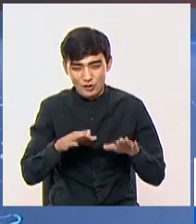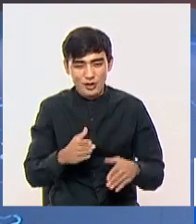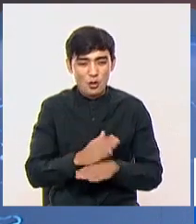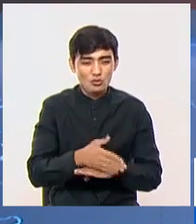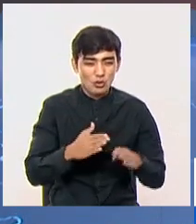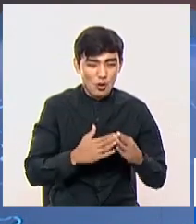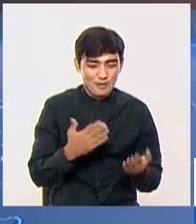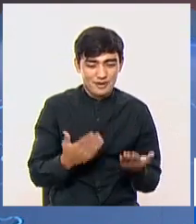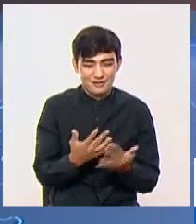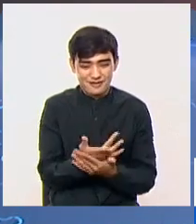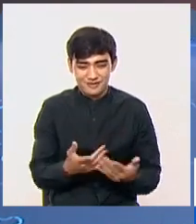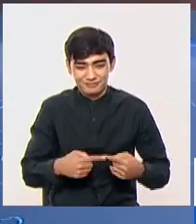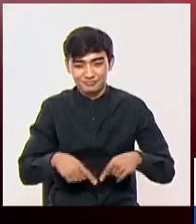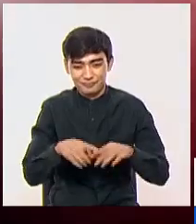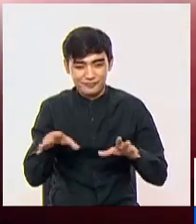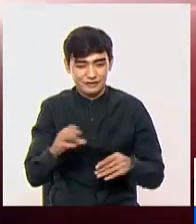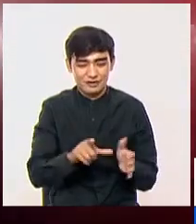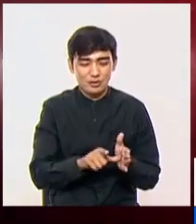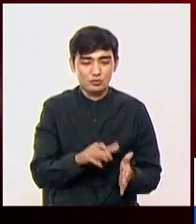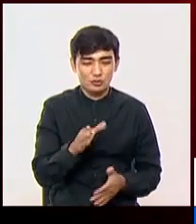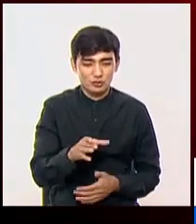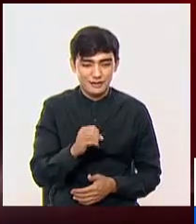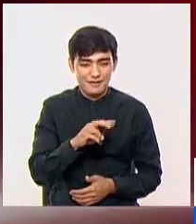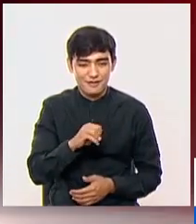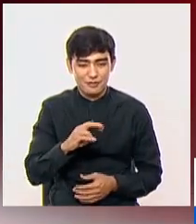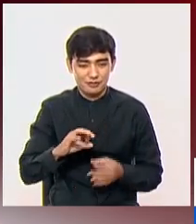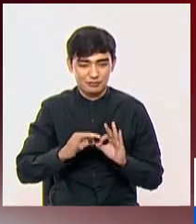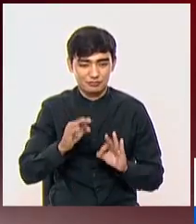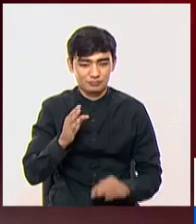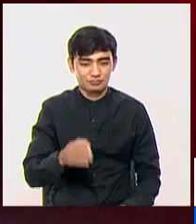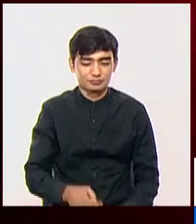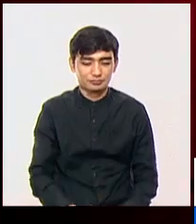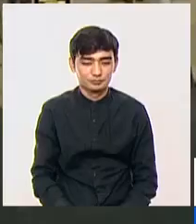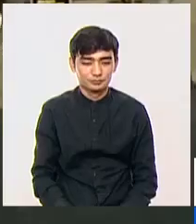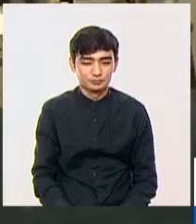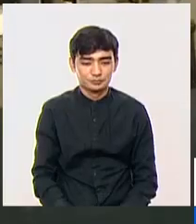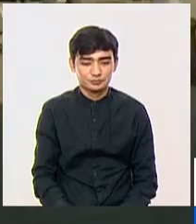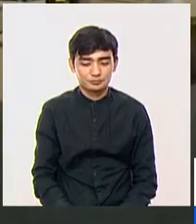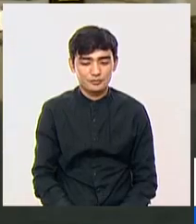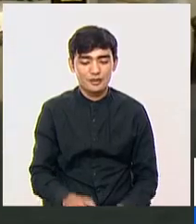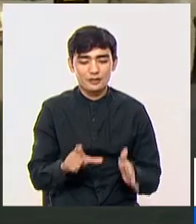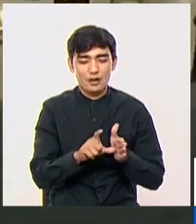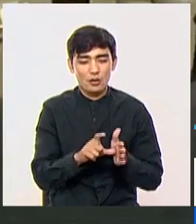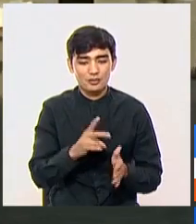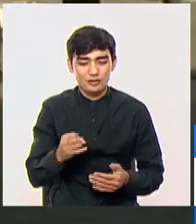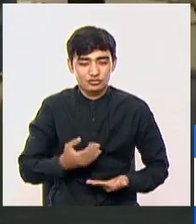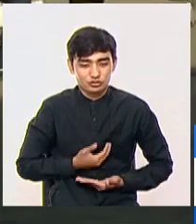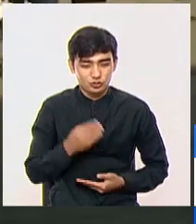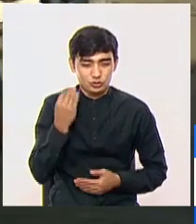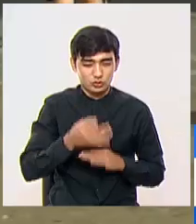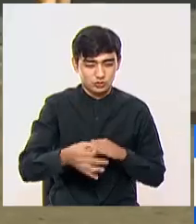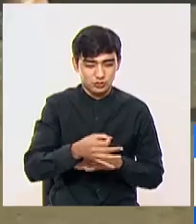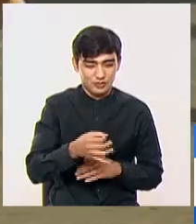домах и иных объектах размещения. Ильяман Раймбеков расскажет подробнее. Налог на проживание Турецкая